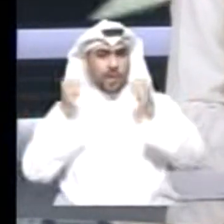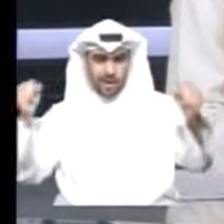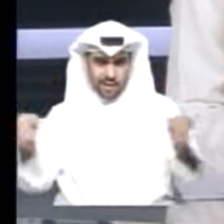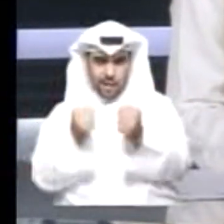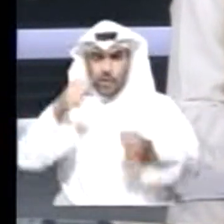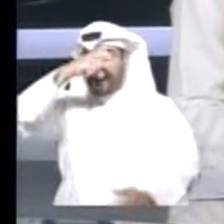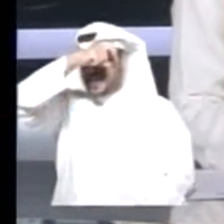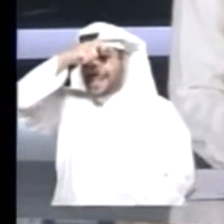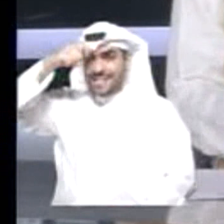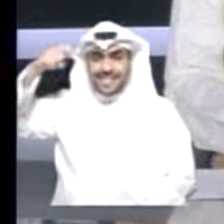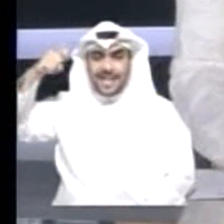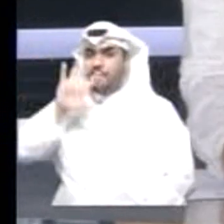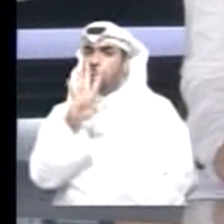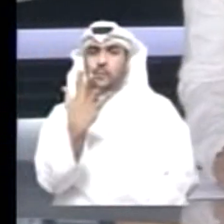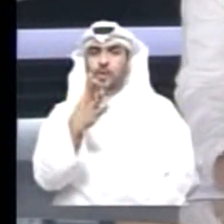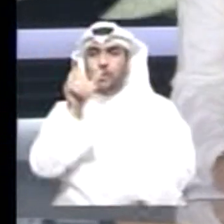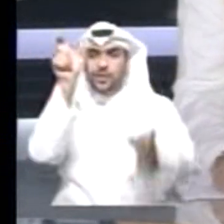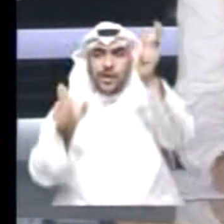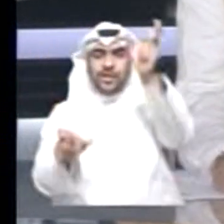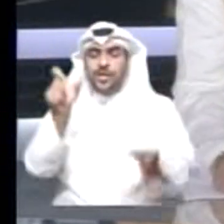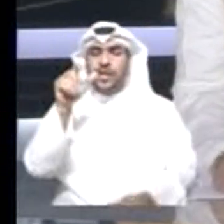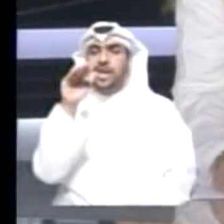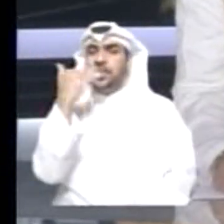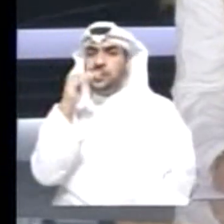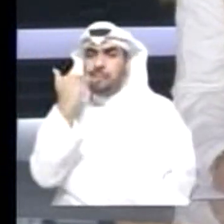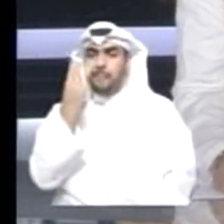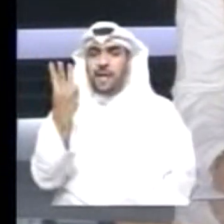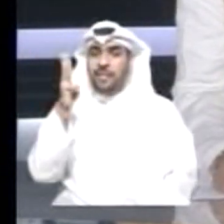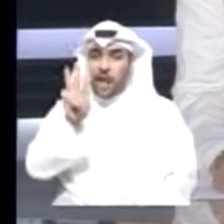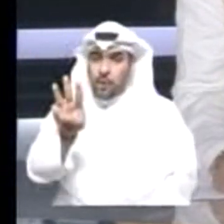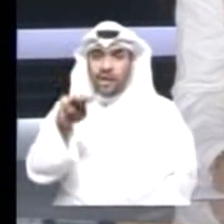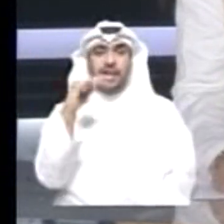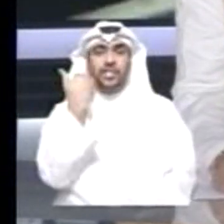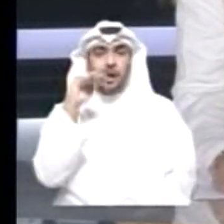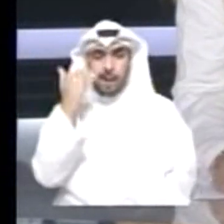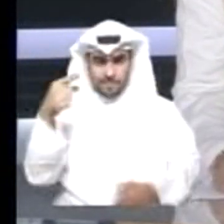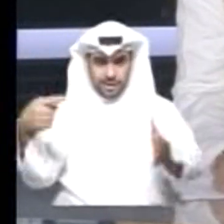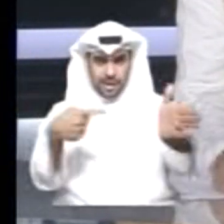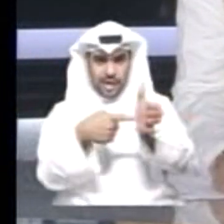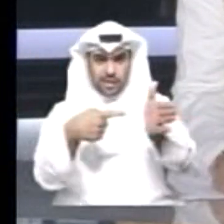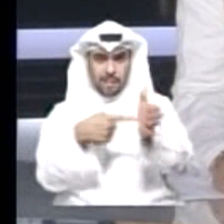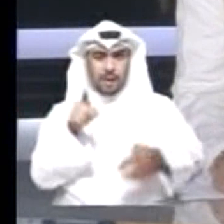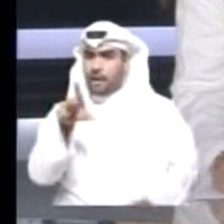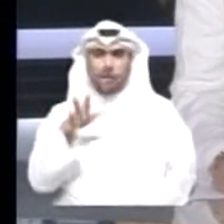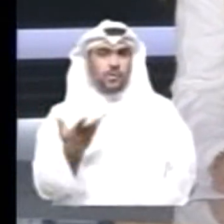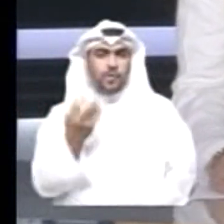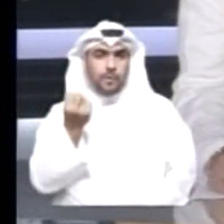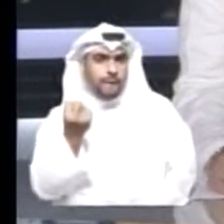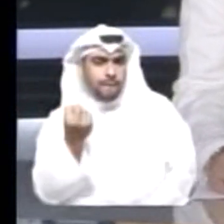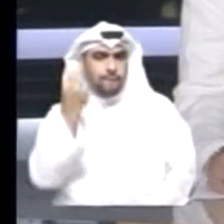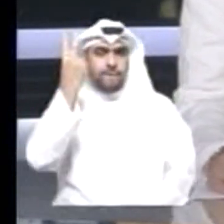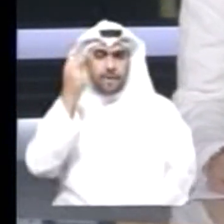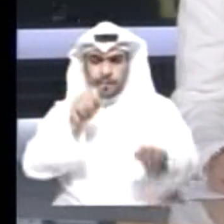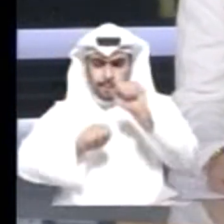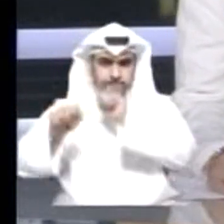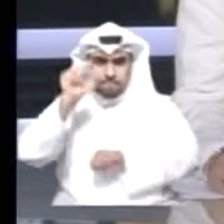والجامعية تحت شعار الابتكار طريق الإبداع. هذه الدورة سوف تعقد خلال إجازة نهاية العام الدراسي. نعم،